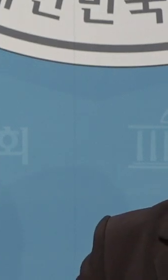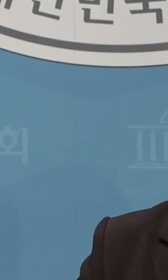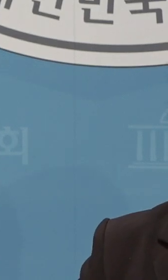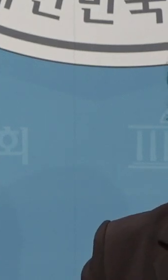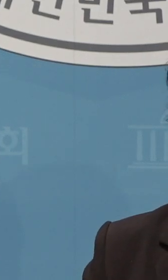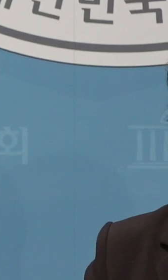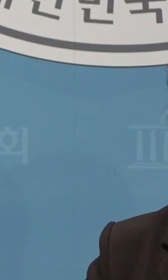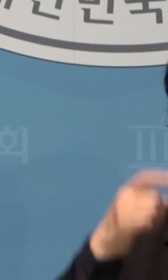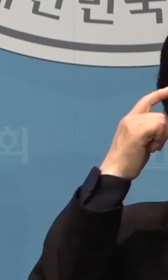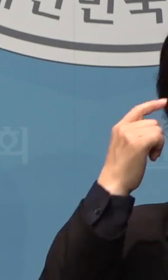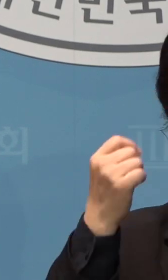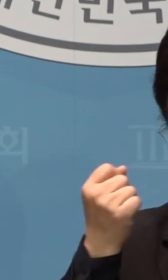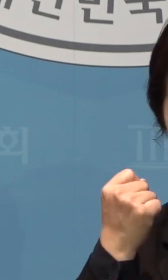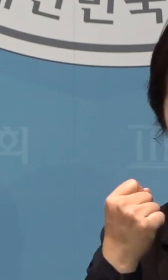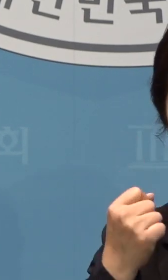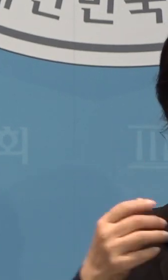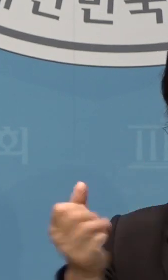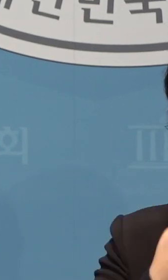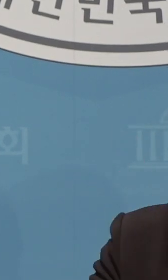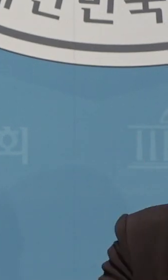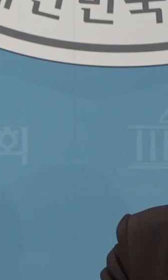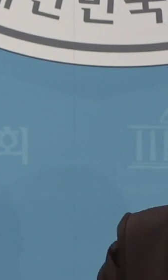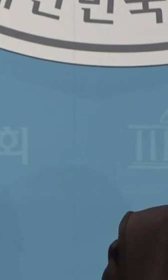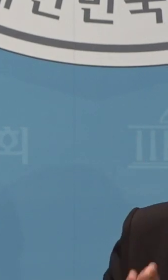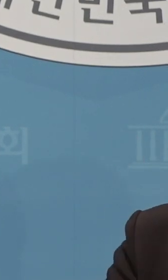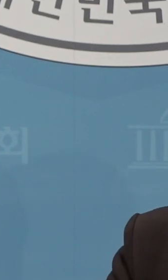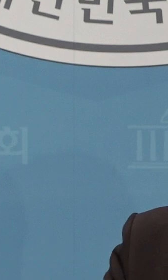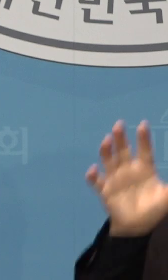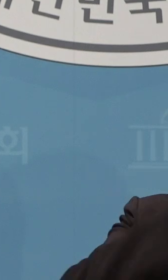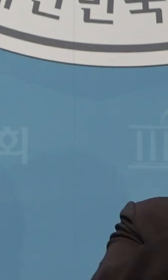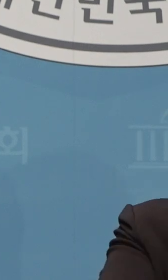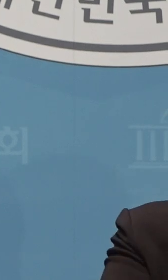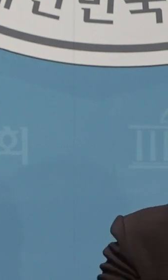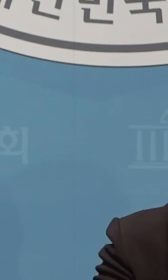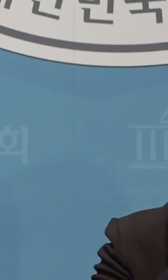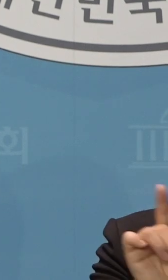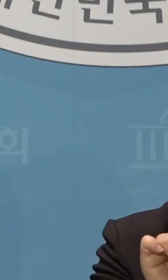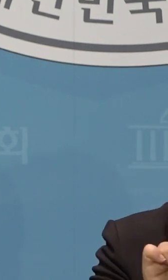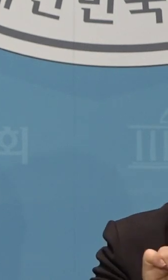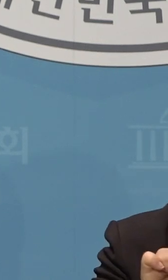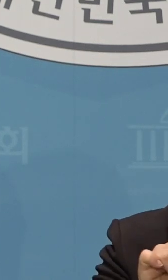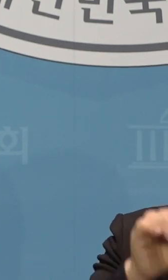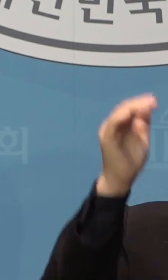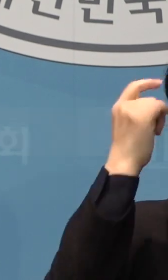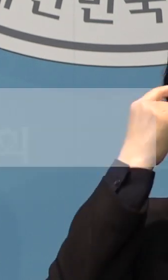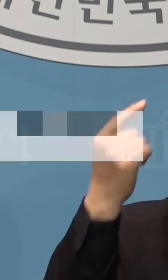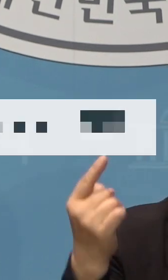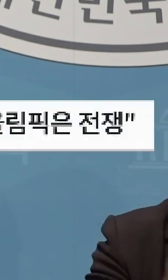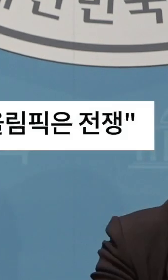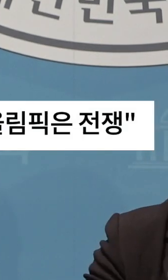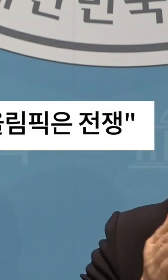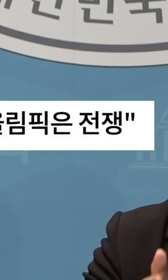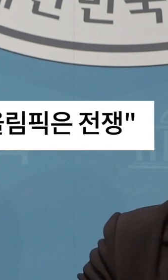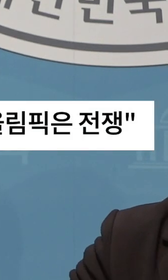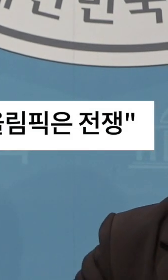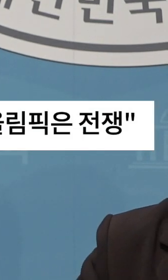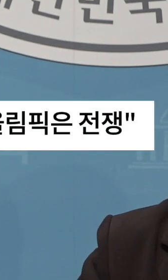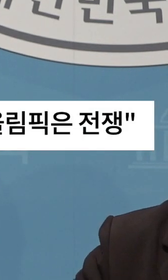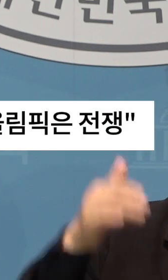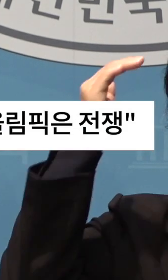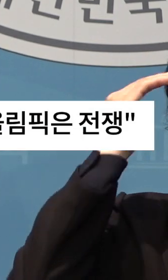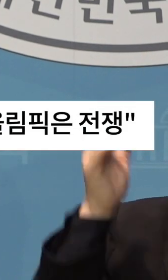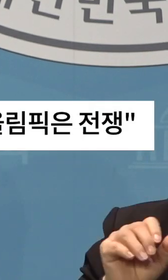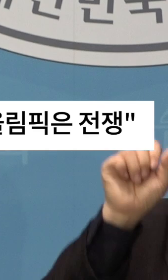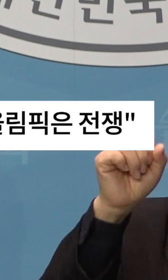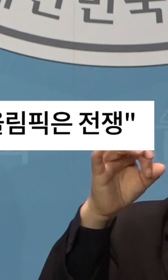정신무장을 위해 해병대 훈련을 하겠다니 대한체육회는 구닥다리 발상부터 바꾸십시오. 대한체육회가